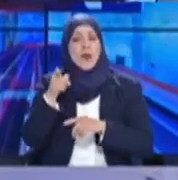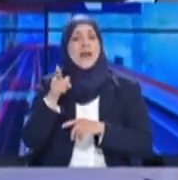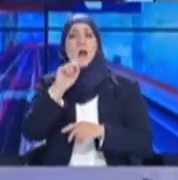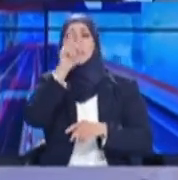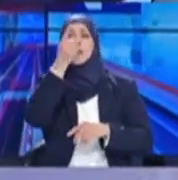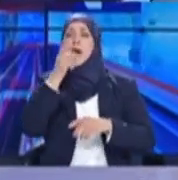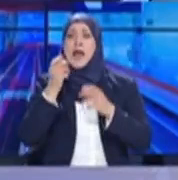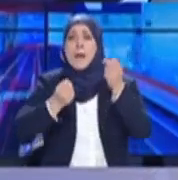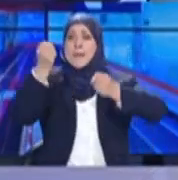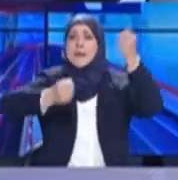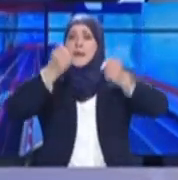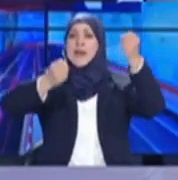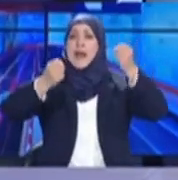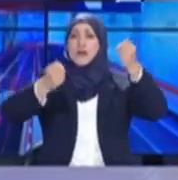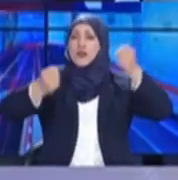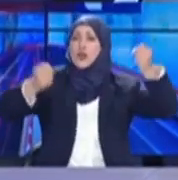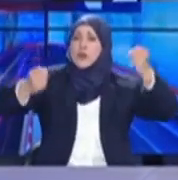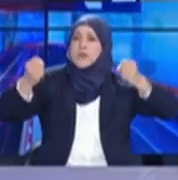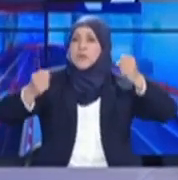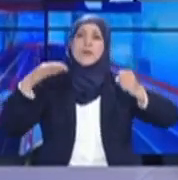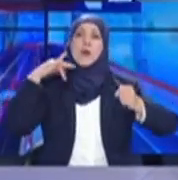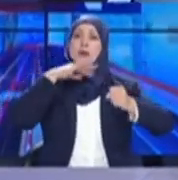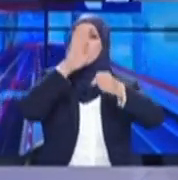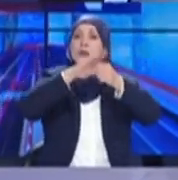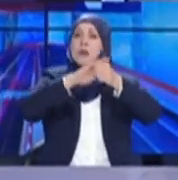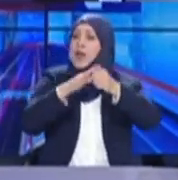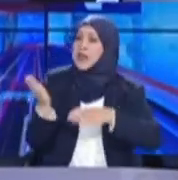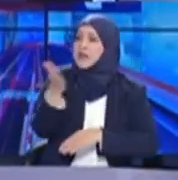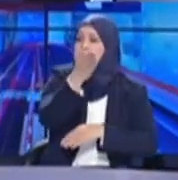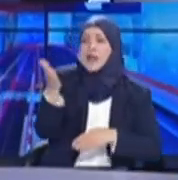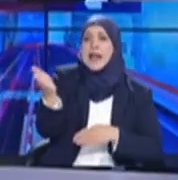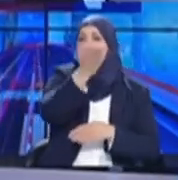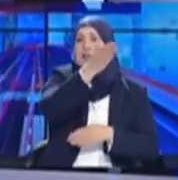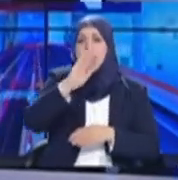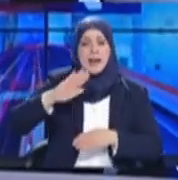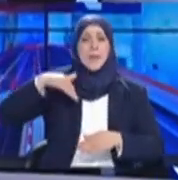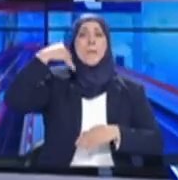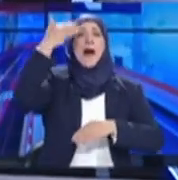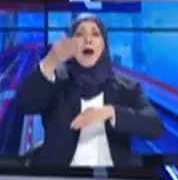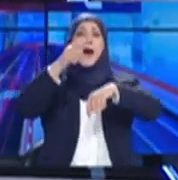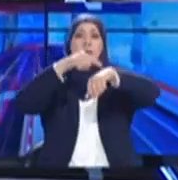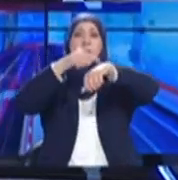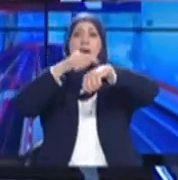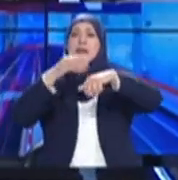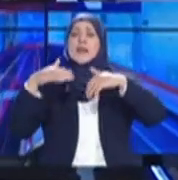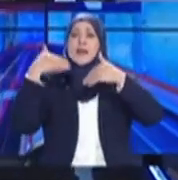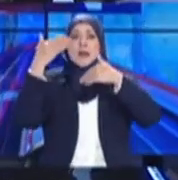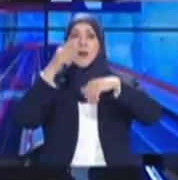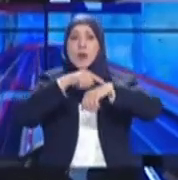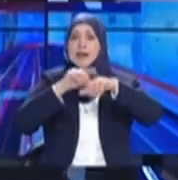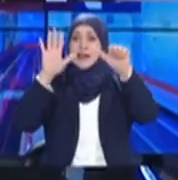لها بالعمل يعني انه العمال البلدين في الصف الاول موجودين حتى في العمل حتى في